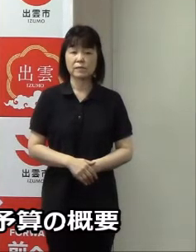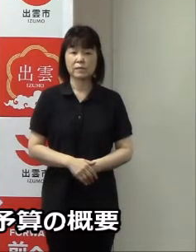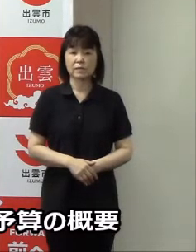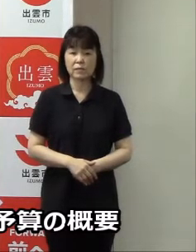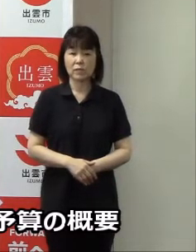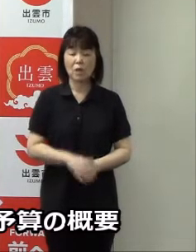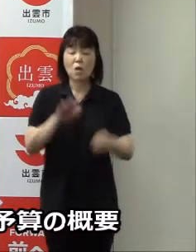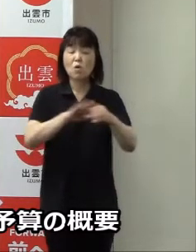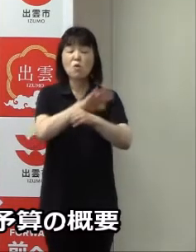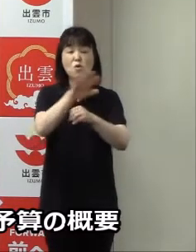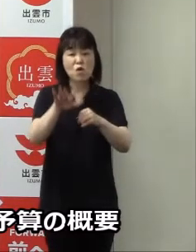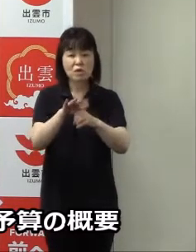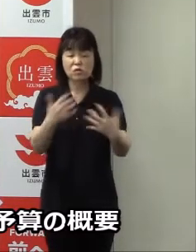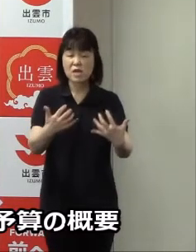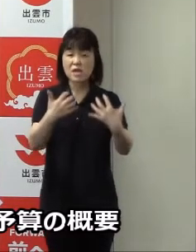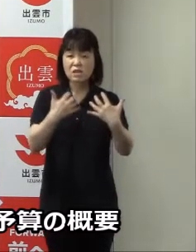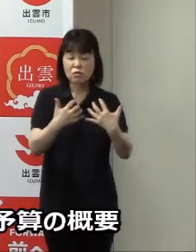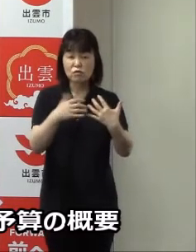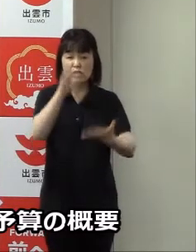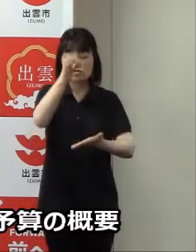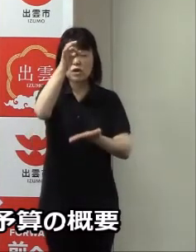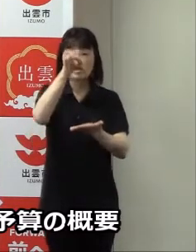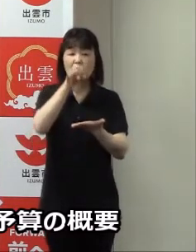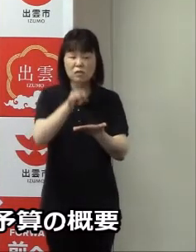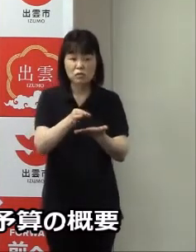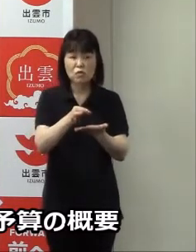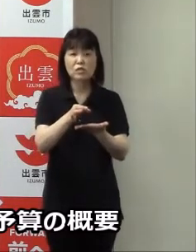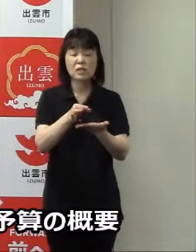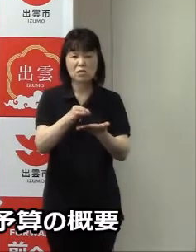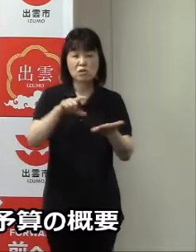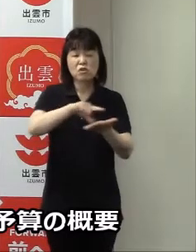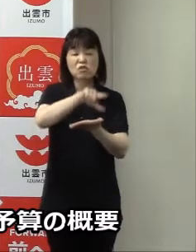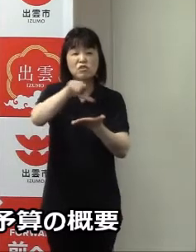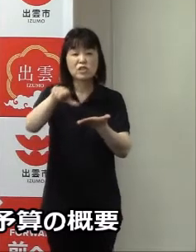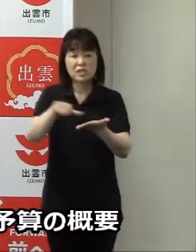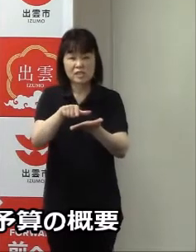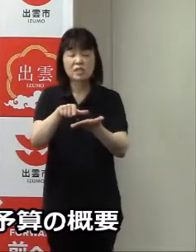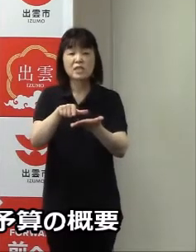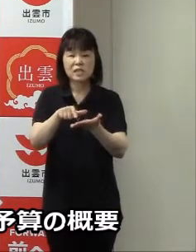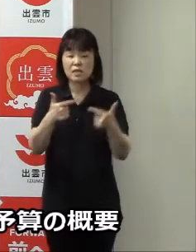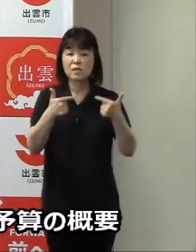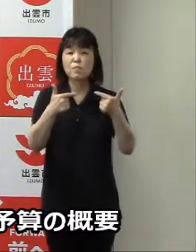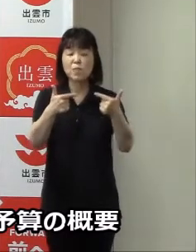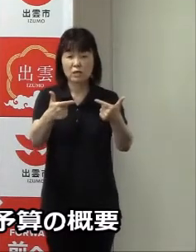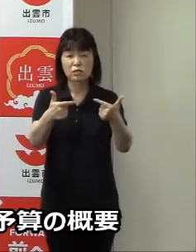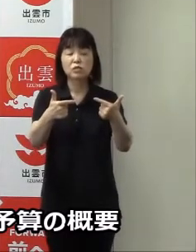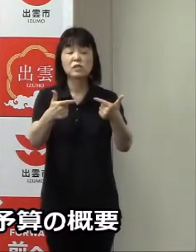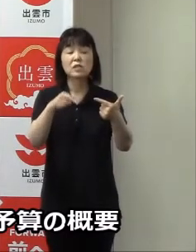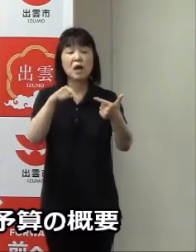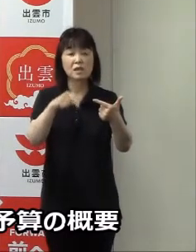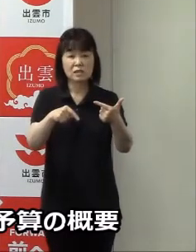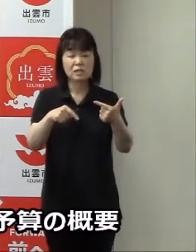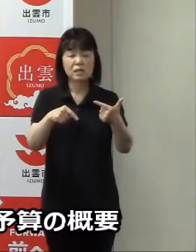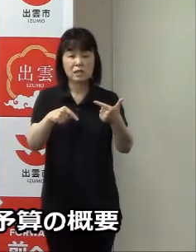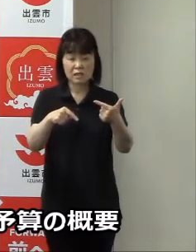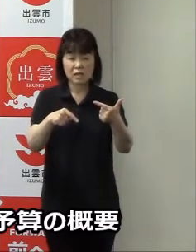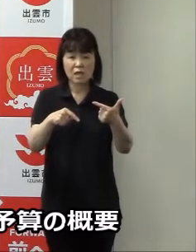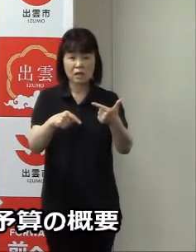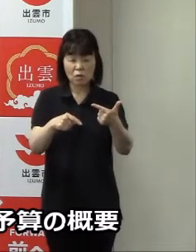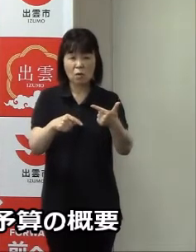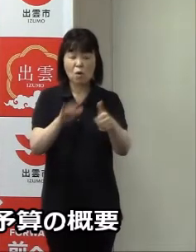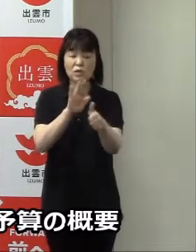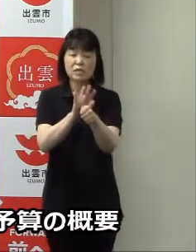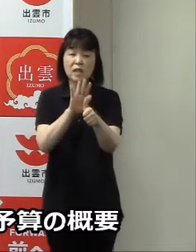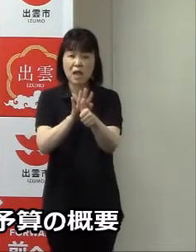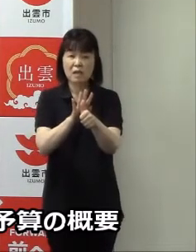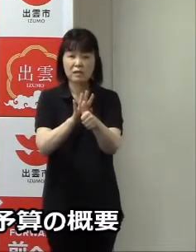コロナの影響によりまして収入が減少している地域路線バス事業者に対する運行支援でありまして